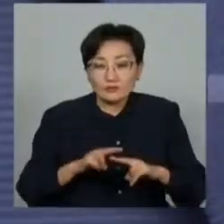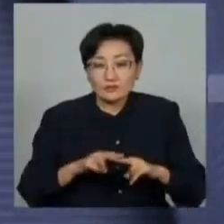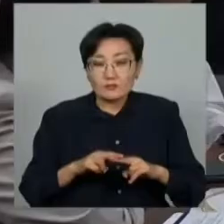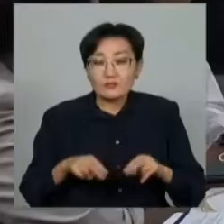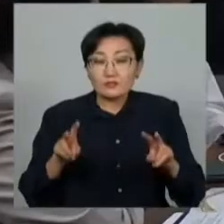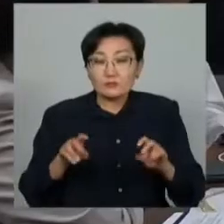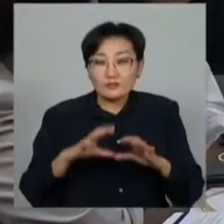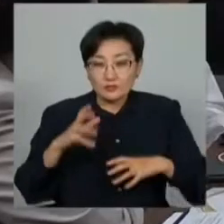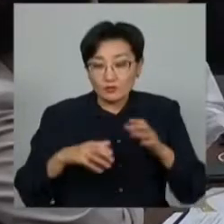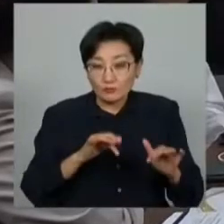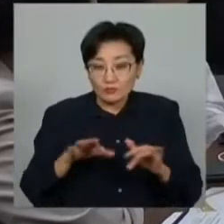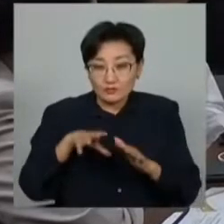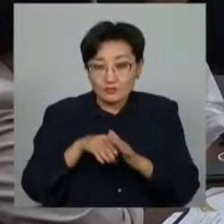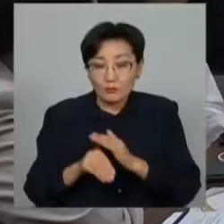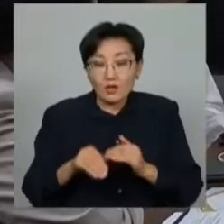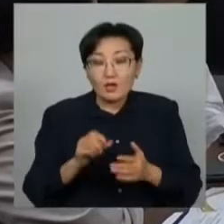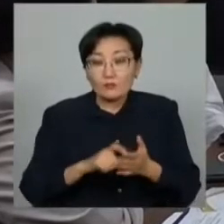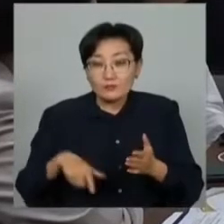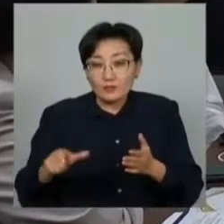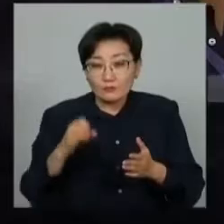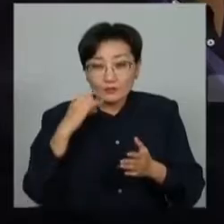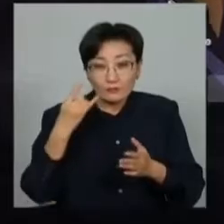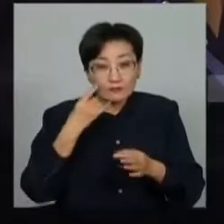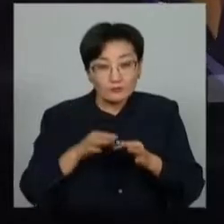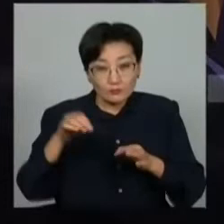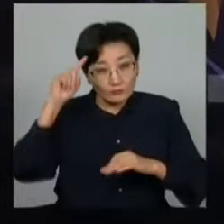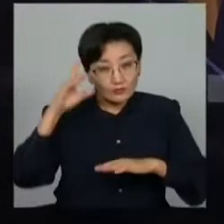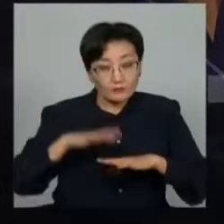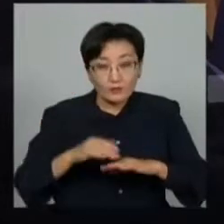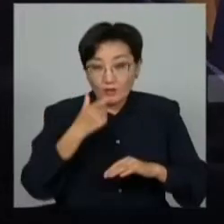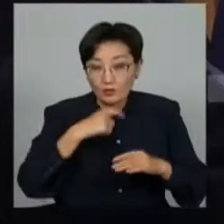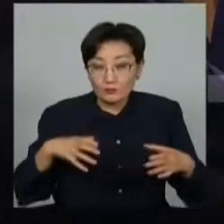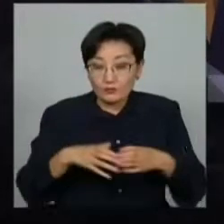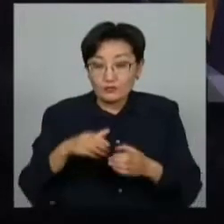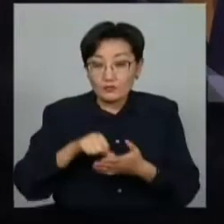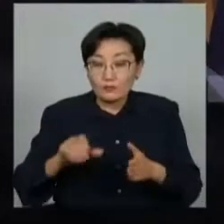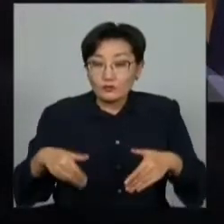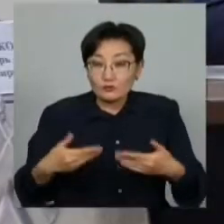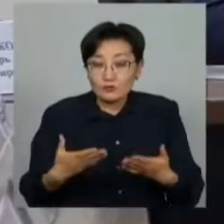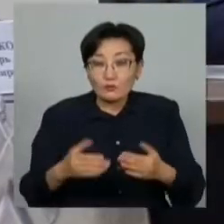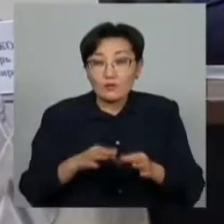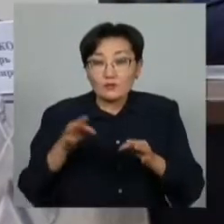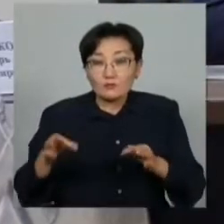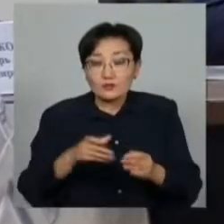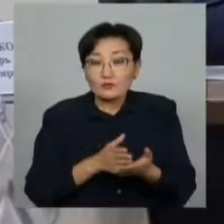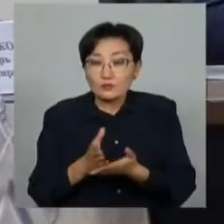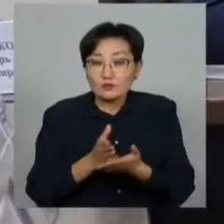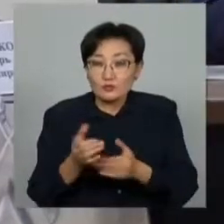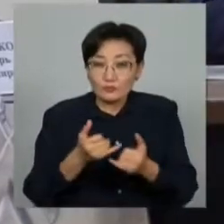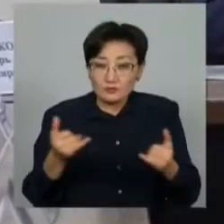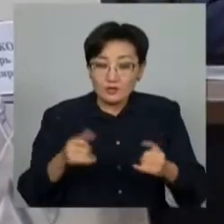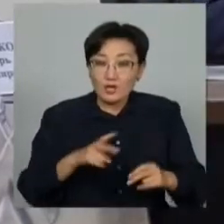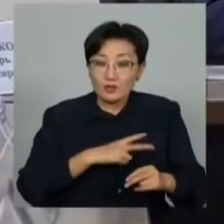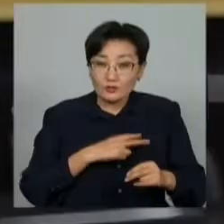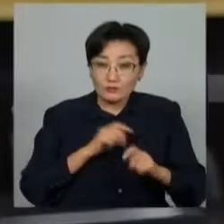атты халықаралық іс-шара аясында ақынға Павлодар облысының әкімдігі өңірдің зиялы қауым өкілдерінің ұсынысымен өңірге сіңірген ерен еңбегі үшін